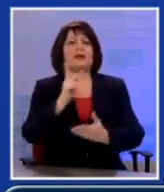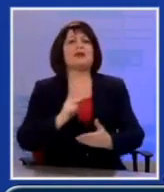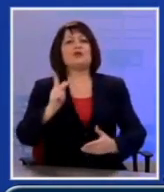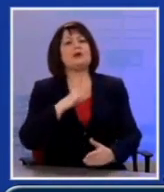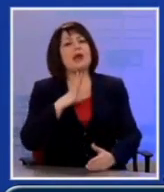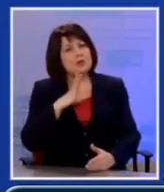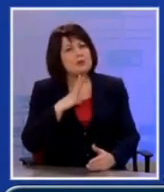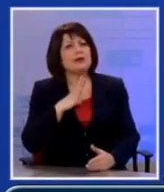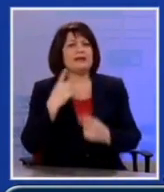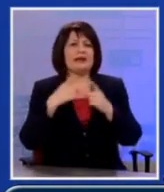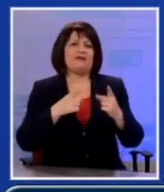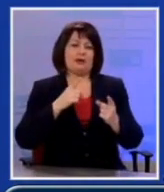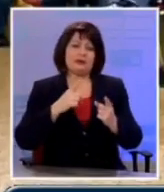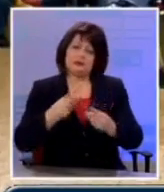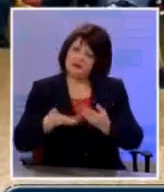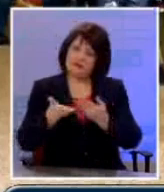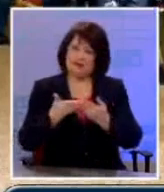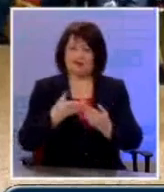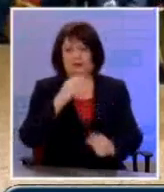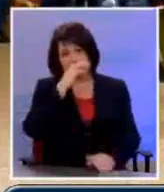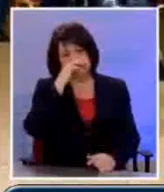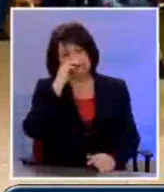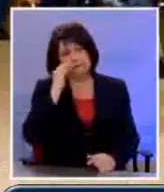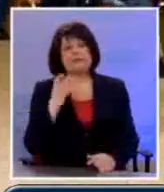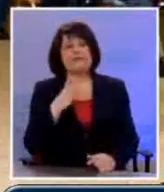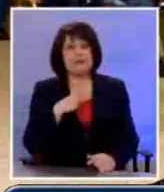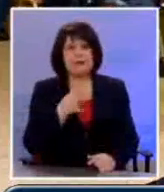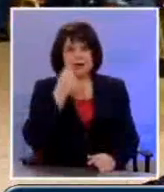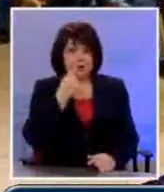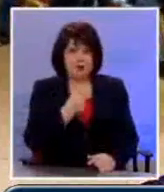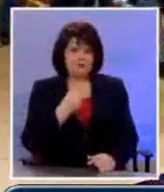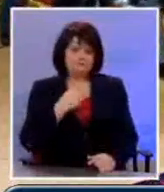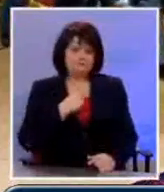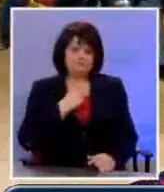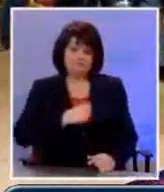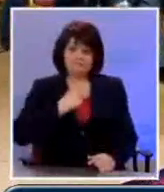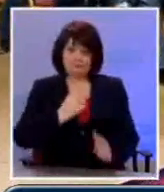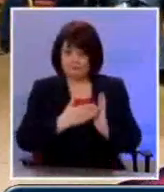κοινωνικών αγώνων. Θέλω να σας πω ότι με λύπη μου διαπίστωσα όλο αυτό